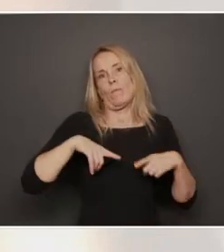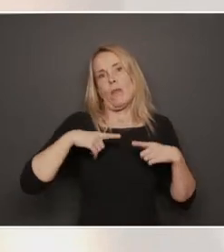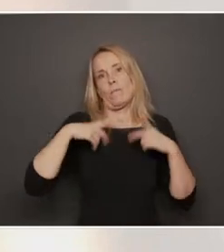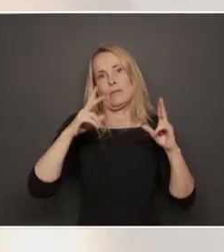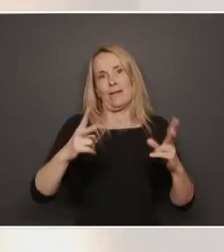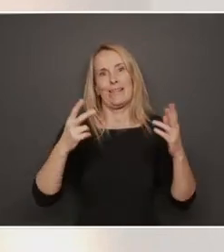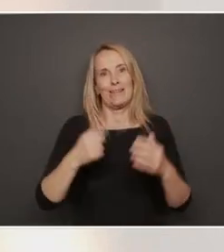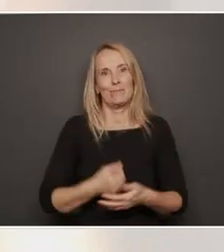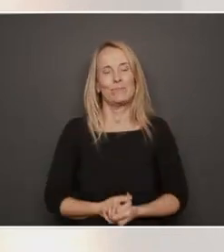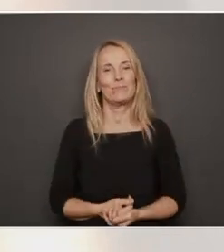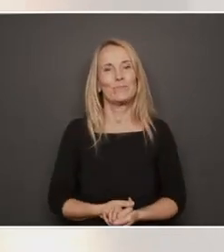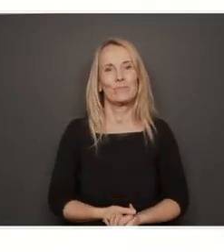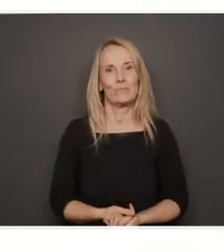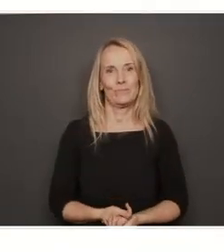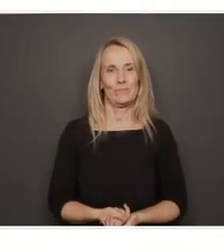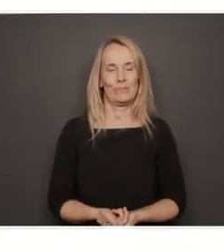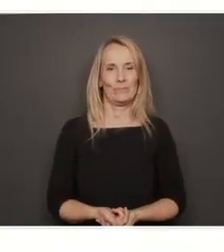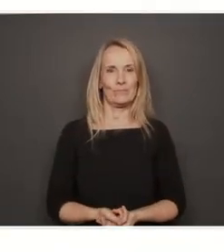kann.